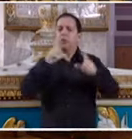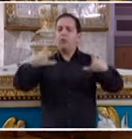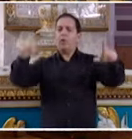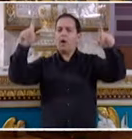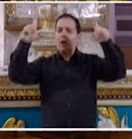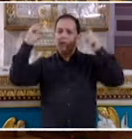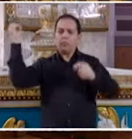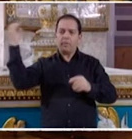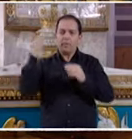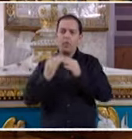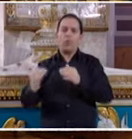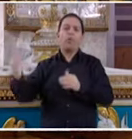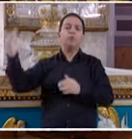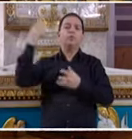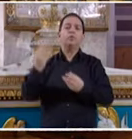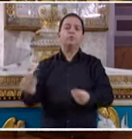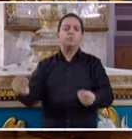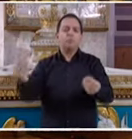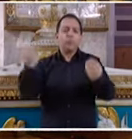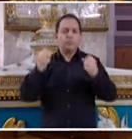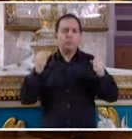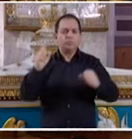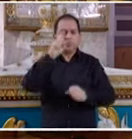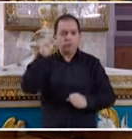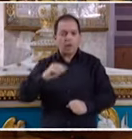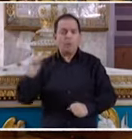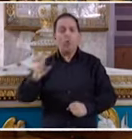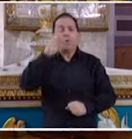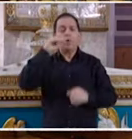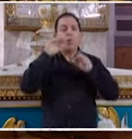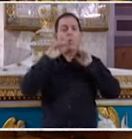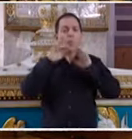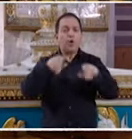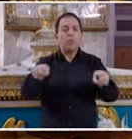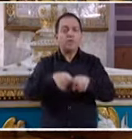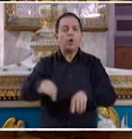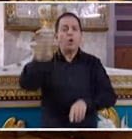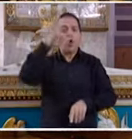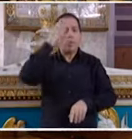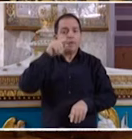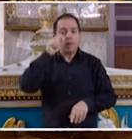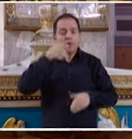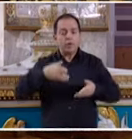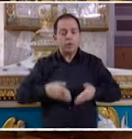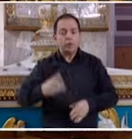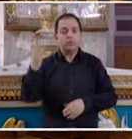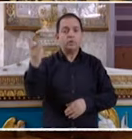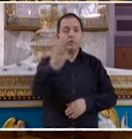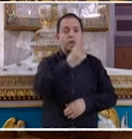Άγιο, το Κύριο, το Ζώπιον, το εκ του Πατρός εκπορευόμενον, το Συμπατρί και